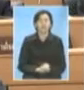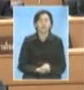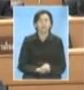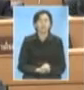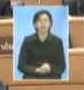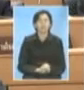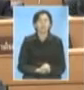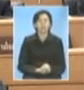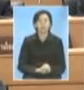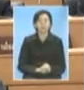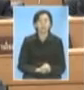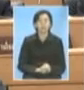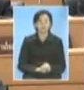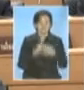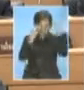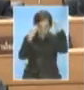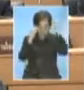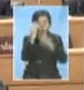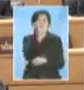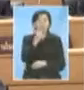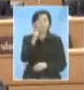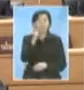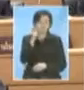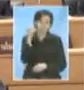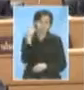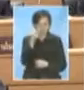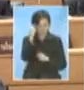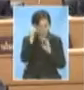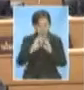แล้วณขณะนั้นท่านนายกอภิสิทธิ์ซึ่งตอนนั้นท่านก็